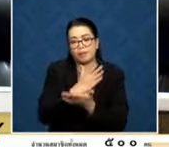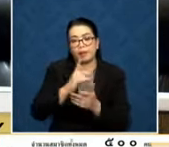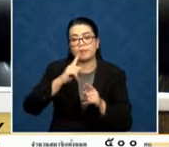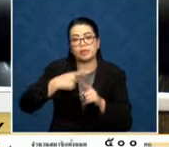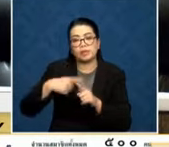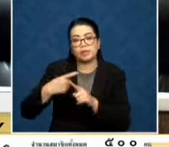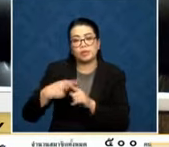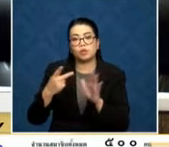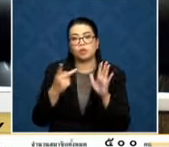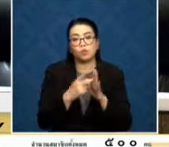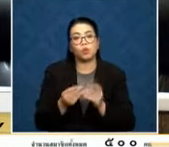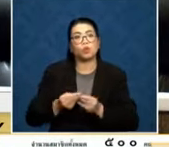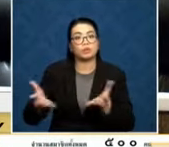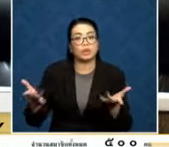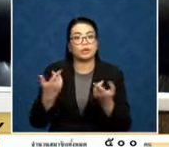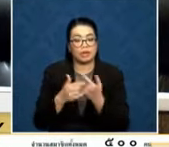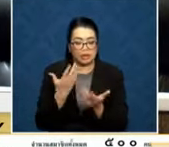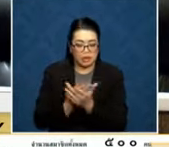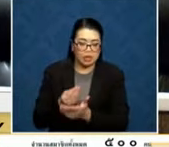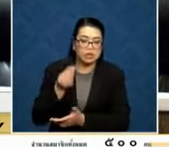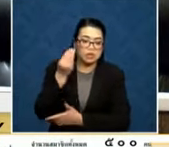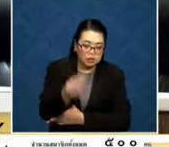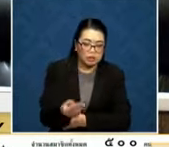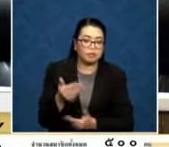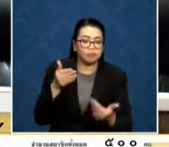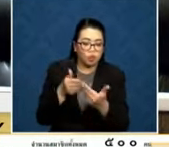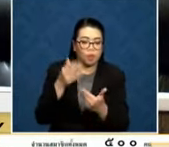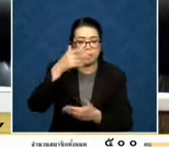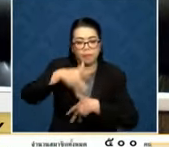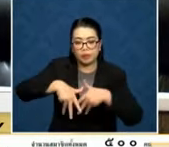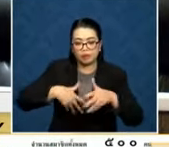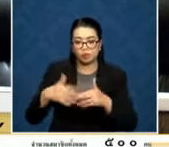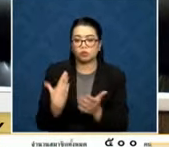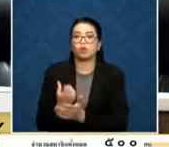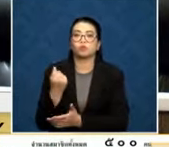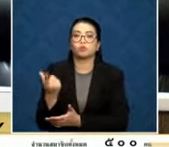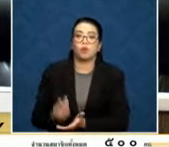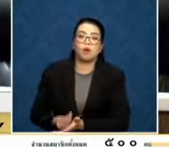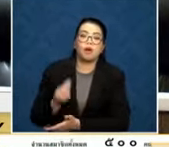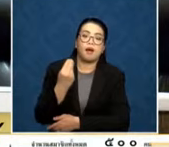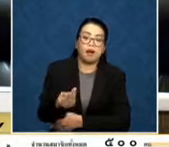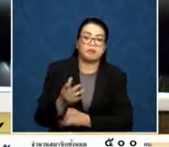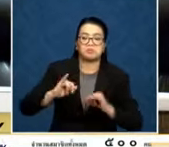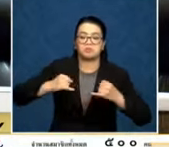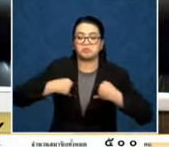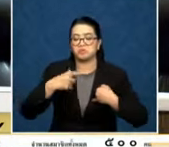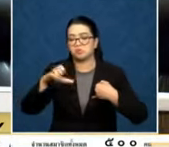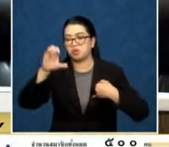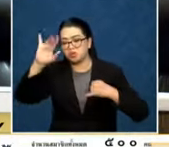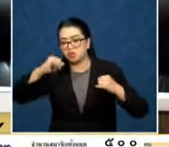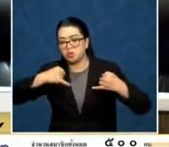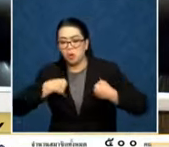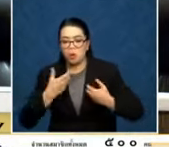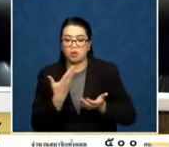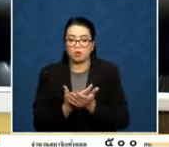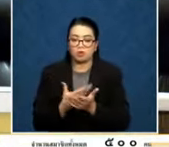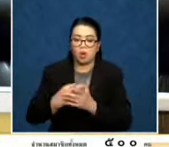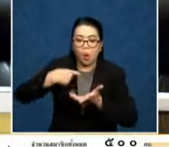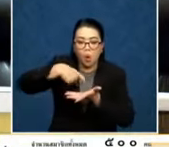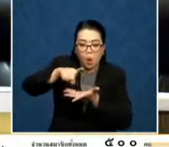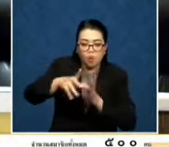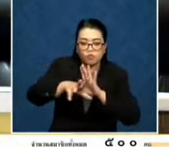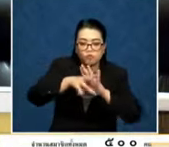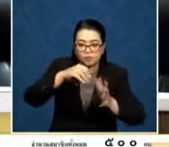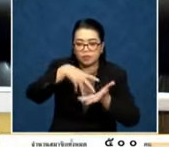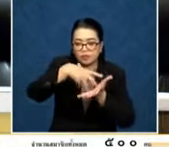แจกเพราะนั่นหมายความว่าเงินถึงพี่น้องประชาชนได้โดยตรงและมันไม่ได้ตกอยู่กับเ่อเจ้าสัวหรือคนที่จะมีผลประโยชน์